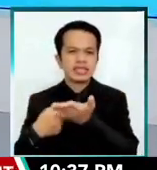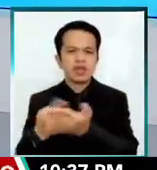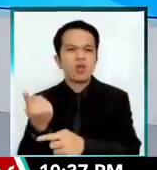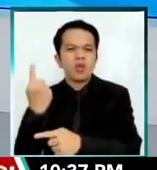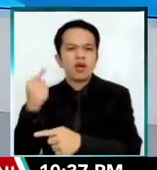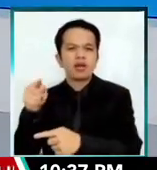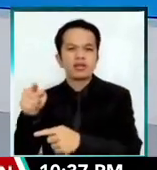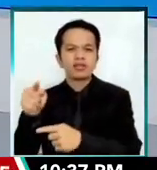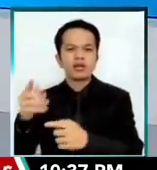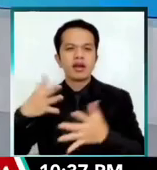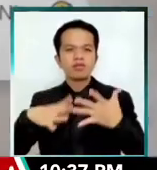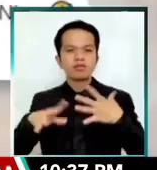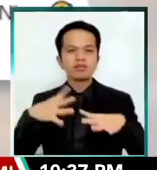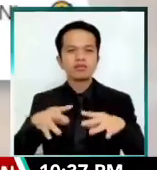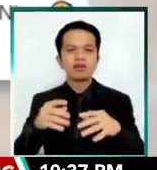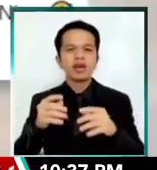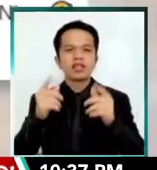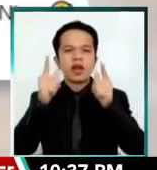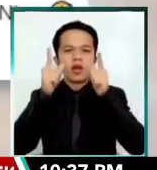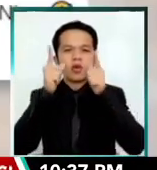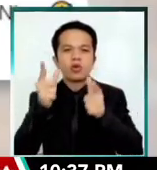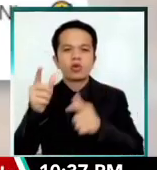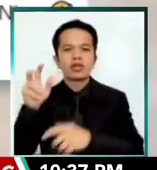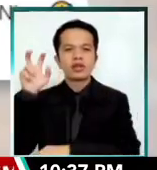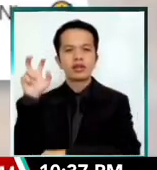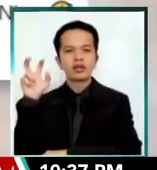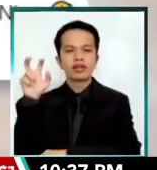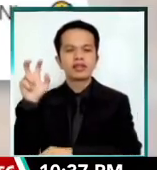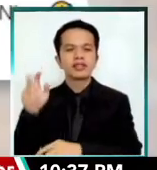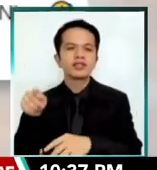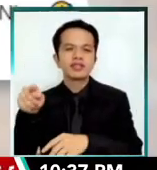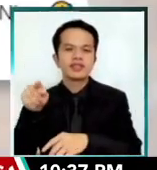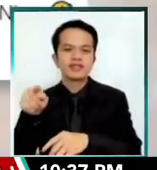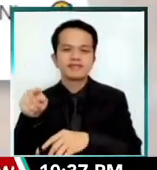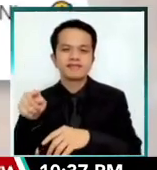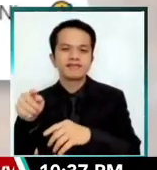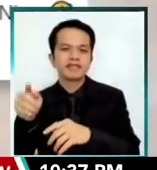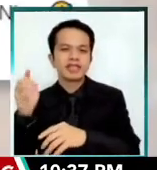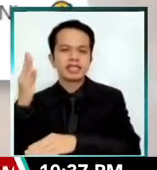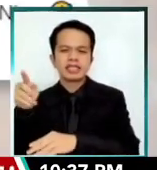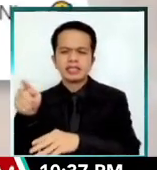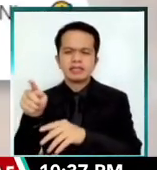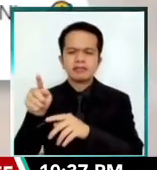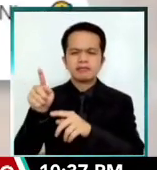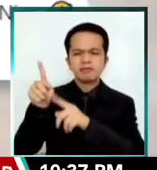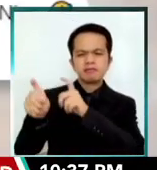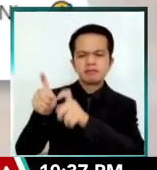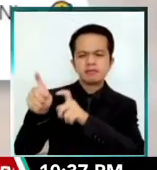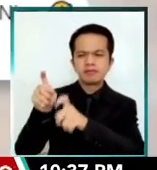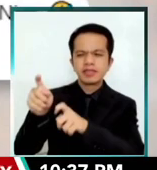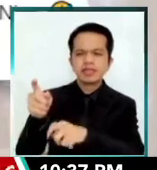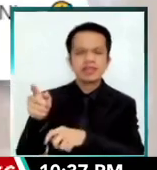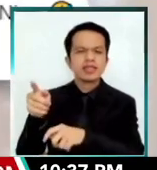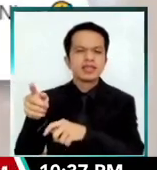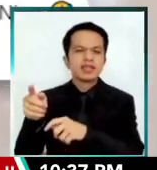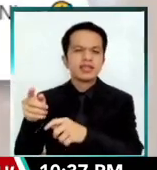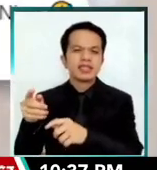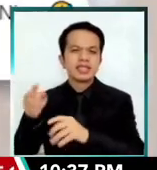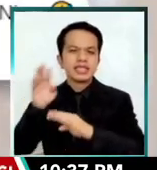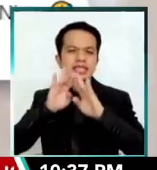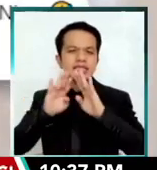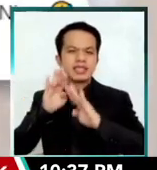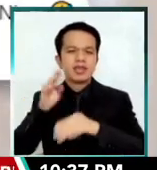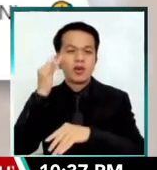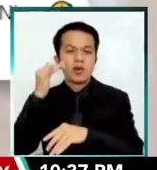nagbihis Santo Niño. Binatiko si candidate number 34, Binibining Cebu, Joy Dacoron, ng marami, lalo na ng